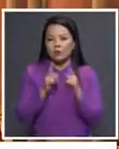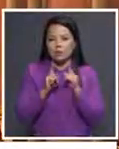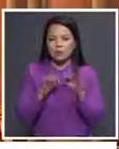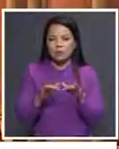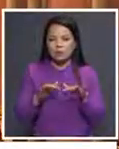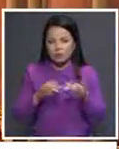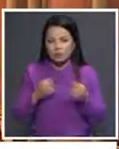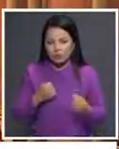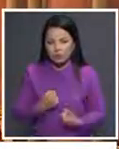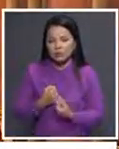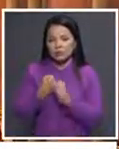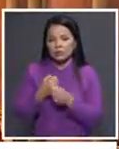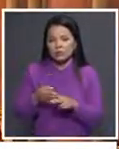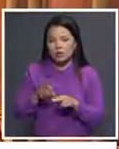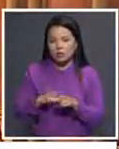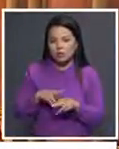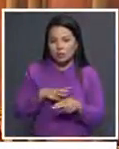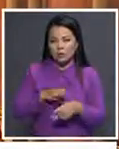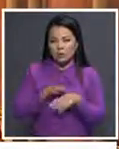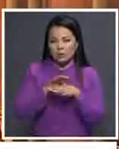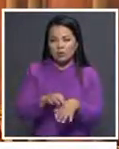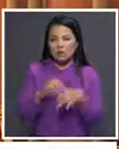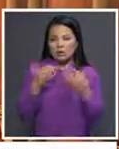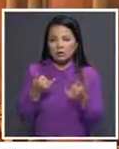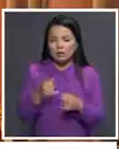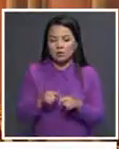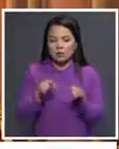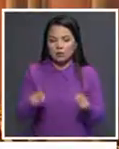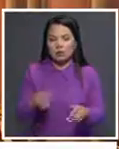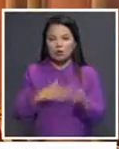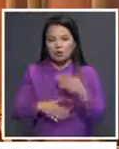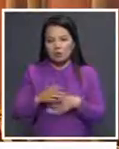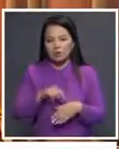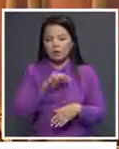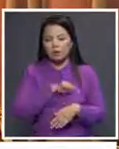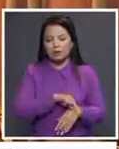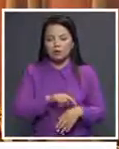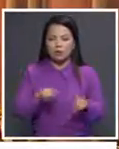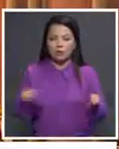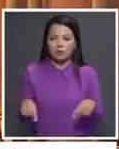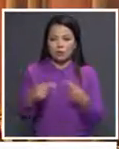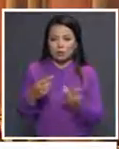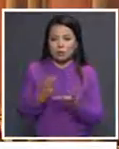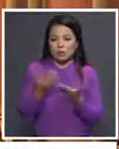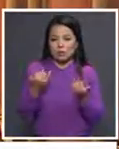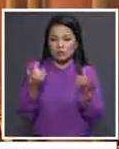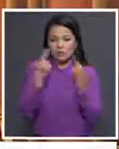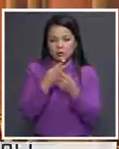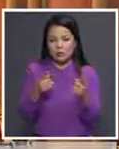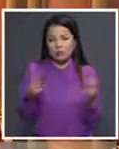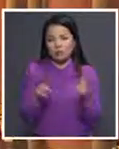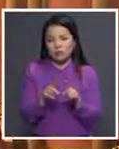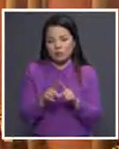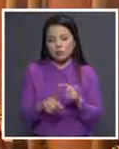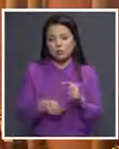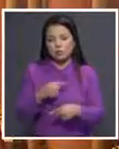қолдауынан, биліктің қолдауынан өткізіп, бүгін күні парламентте арнайы ашылып жатыр. Нағыз рухани жаңғыру деген біз мен жаңағы өзінің